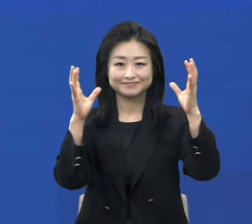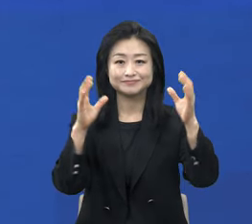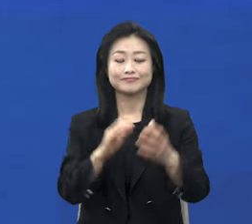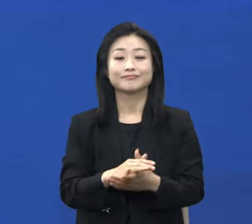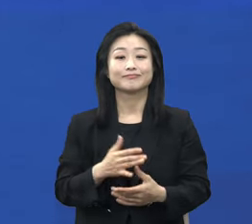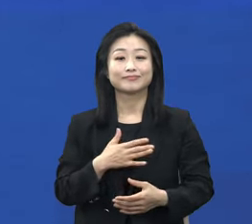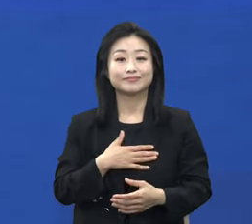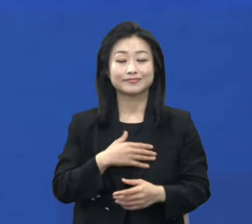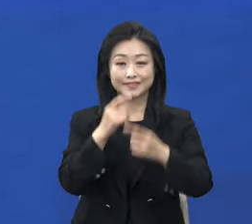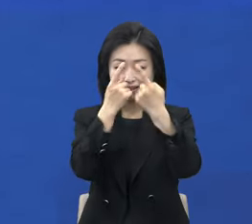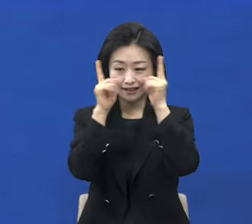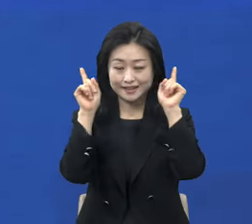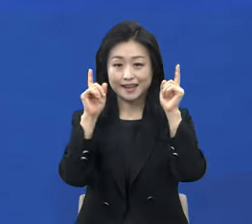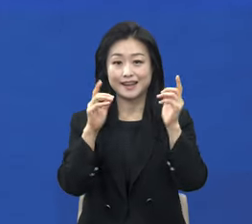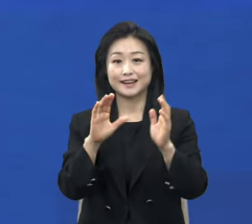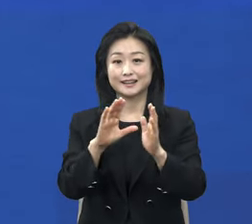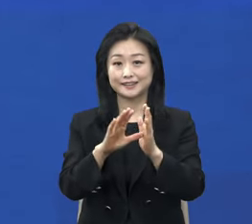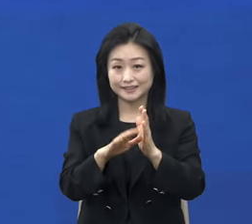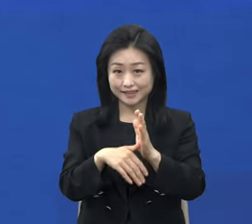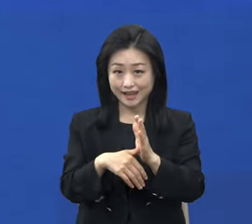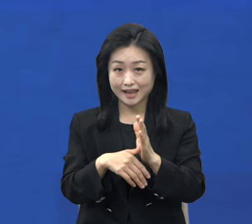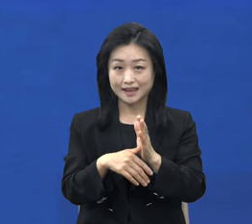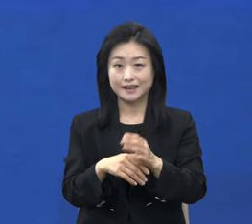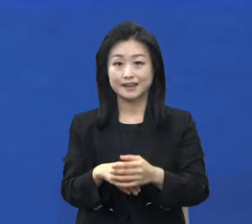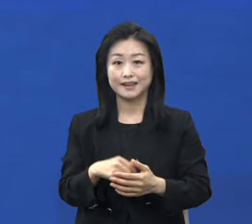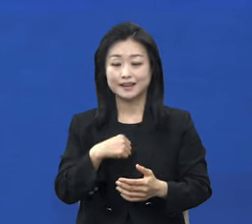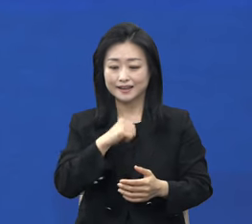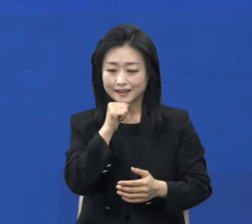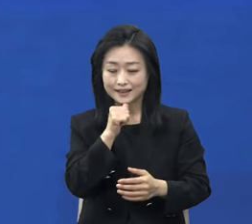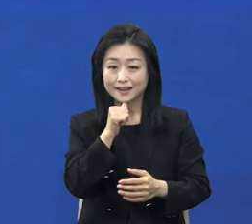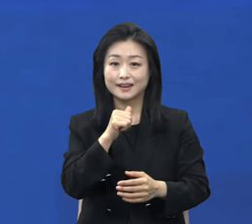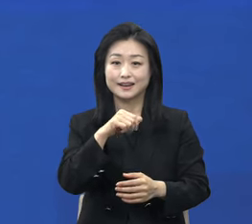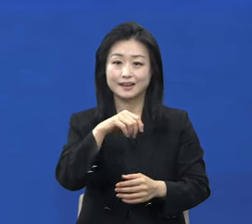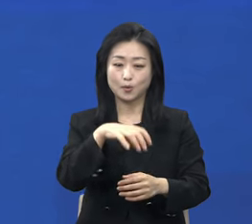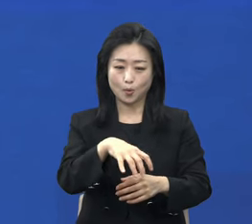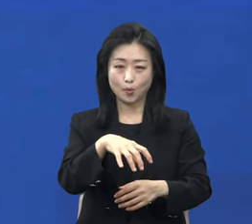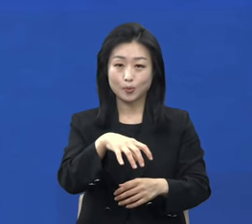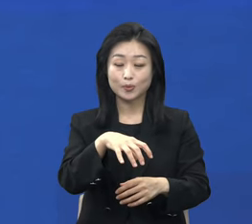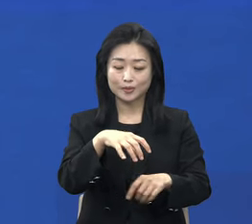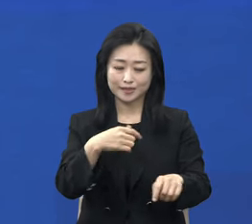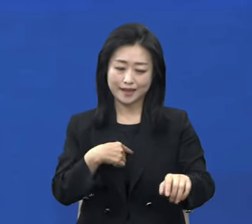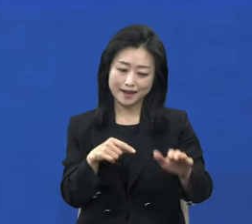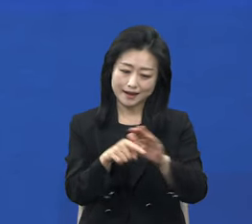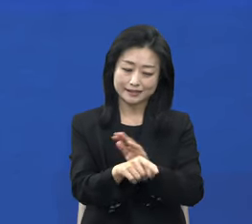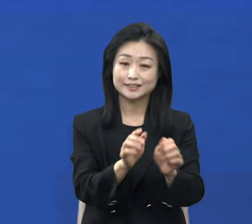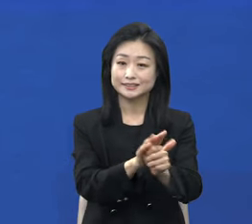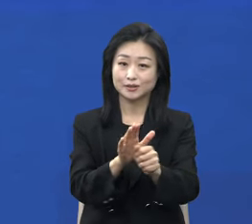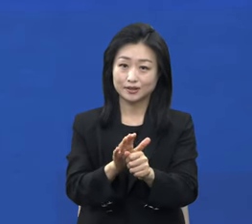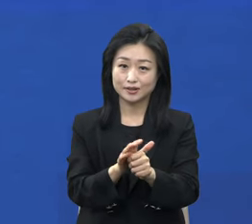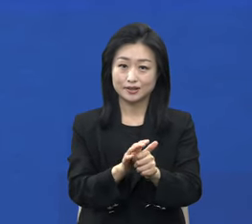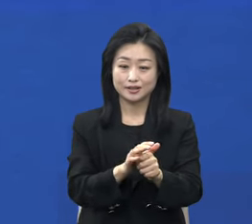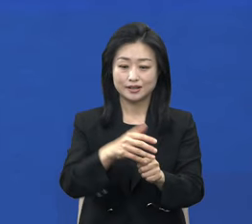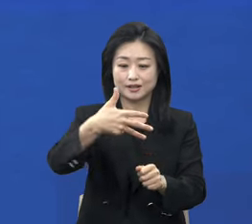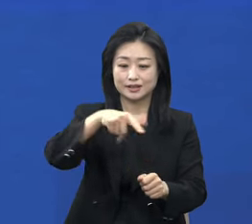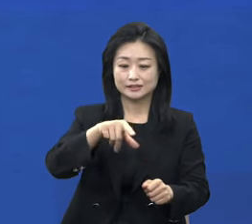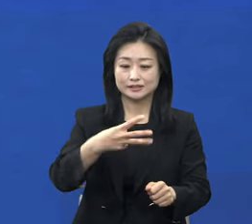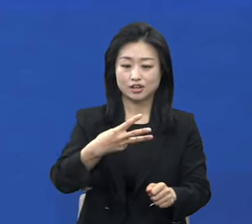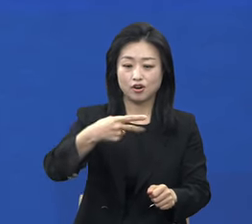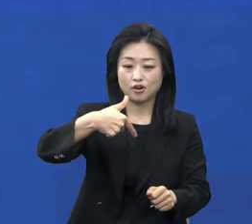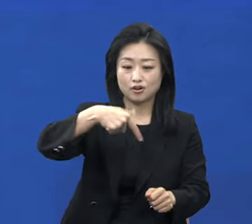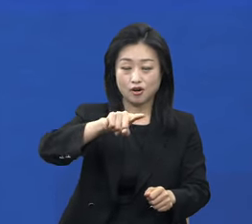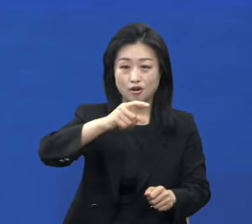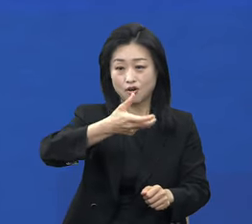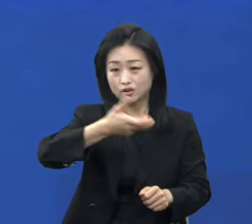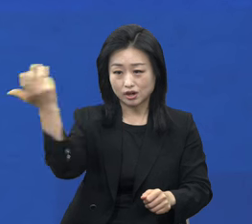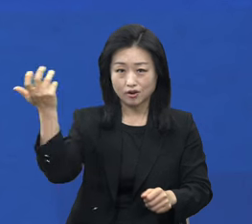예, 저는 대학 때 철거촌에서 빈민운동을 했습니다. 투쟁하는 철거민이 철거에서 해방된다. 더 이상